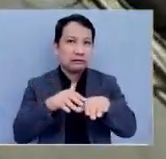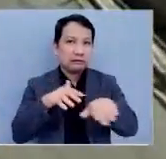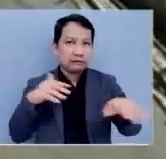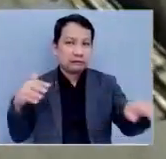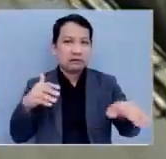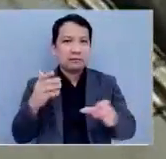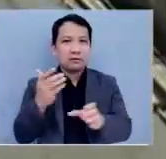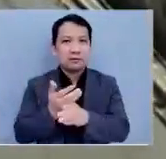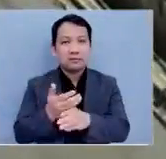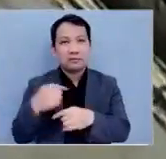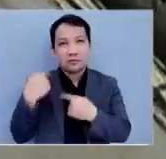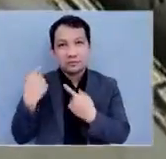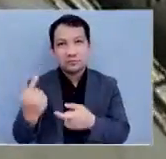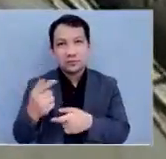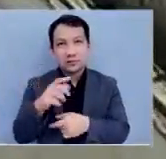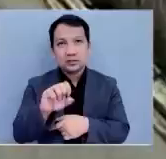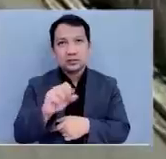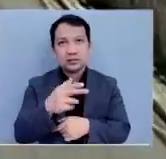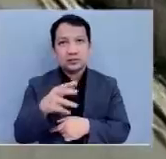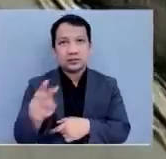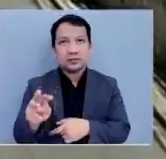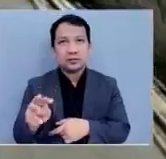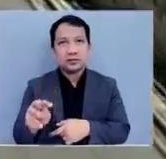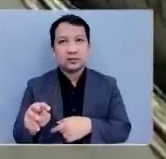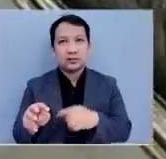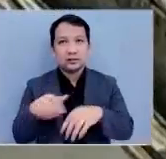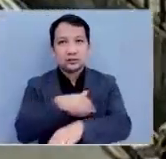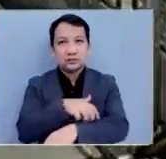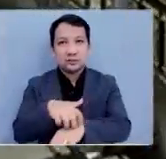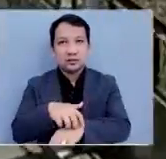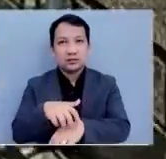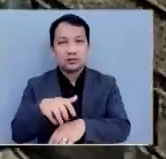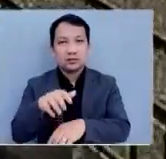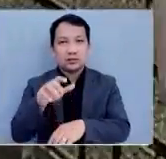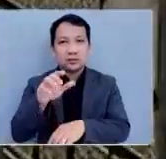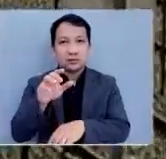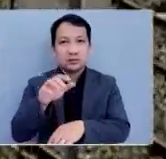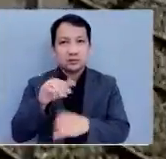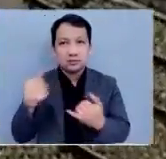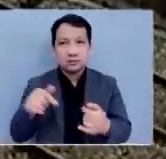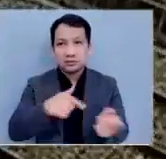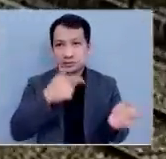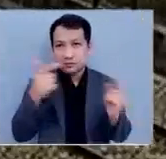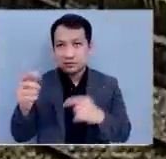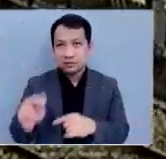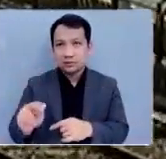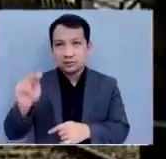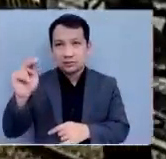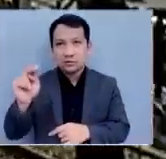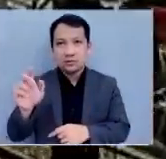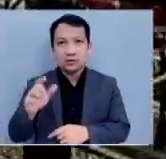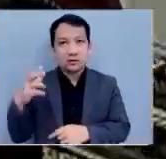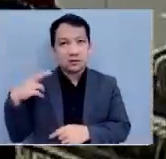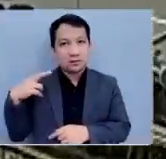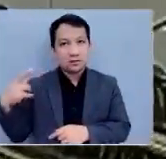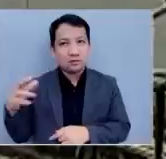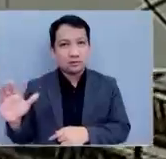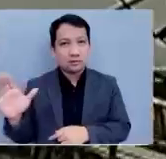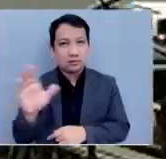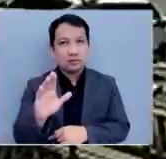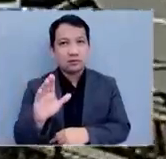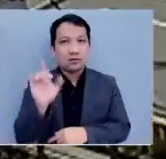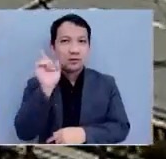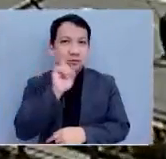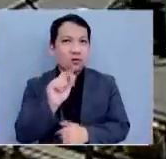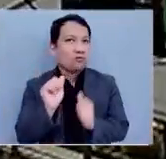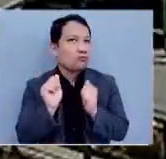mga sasakyan mula sa Shaw Boulevard patungo nga sa Makati CBD ngayon. Dito naman tayo sa northbound lane, yan sa kanan ng inyong mga screen. Good